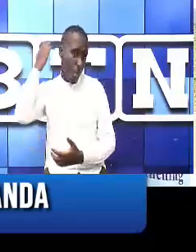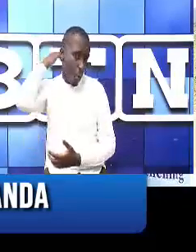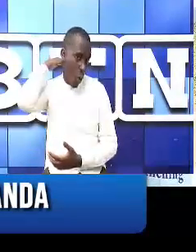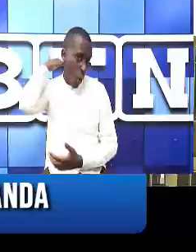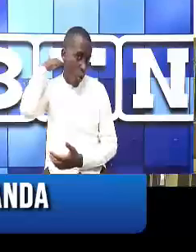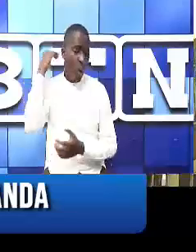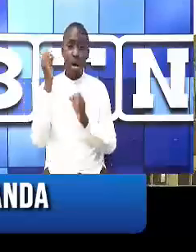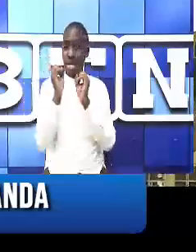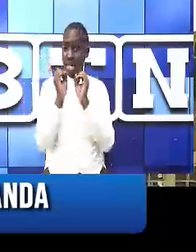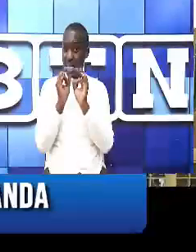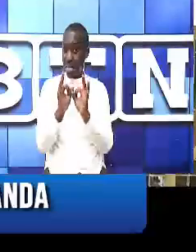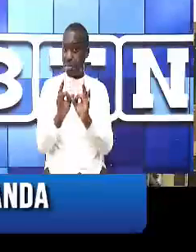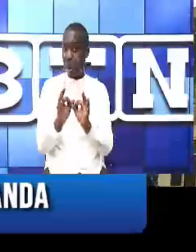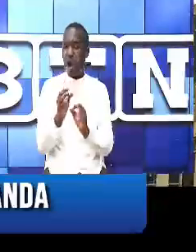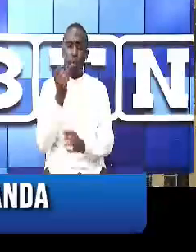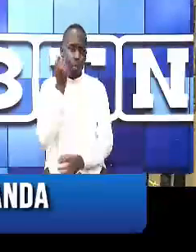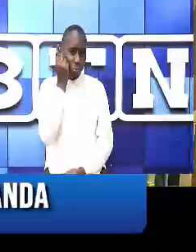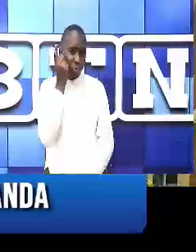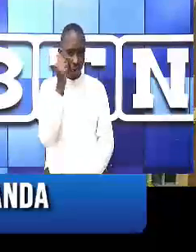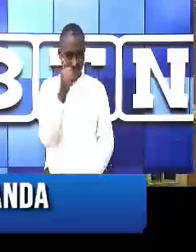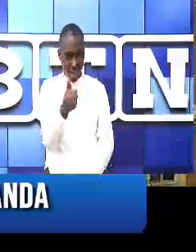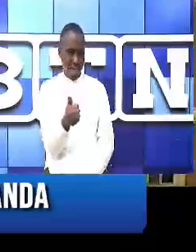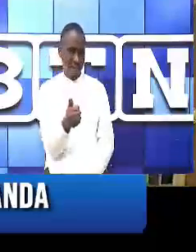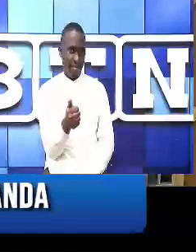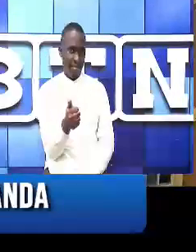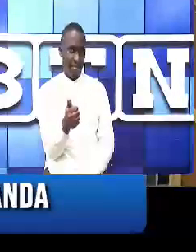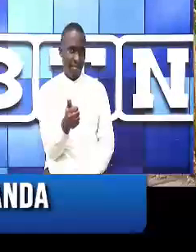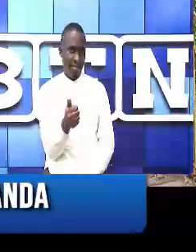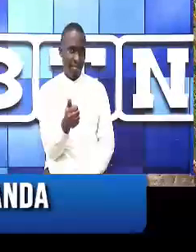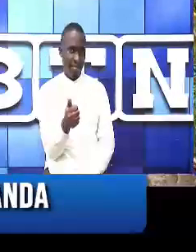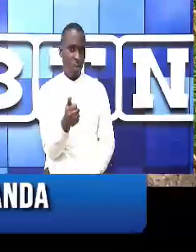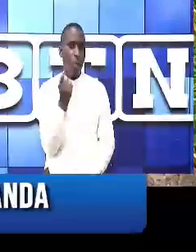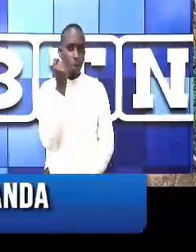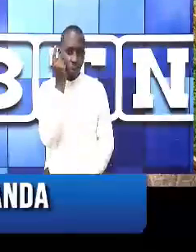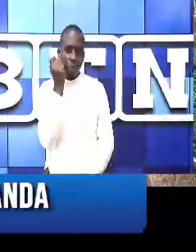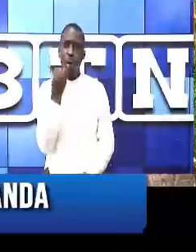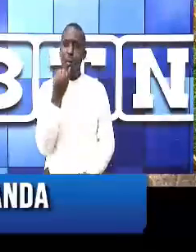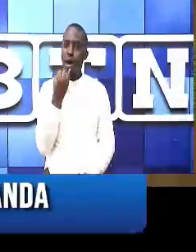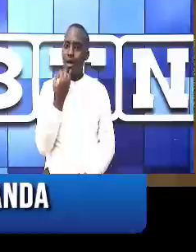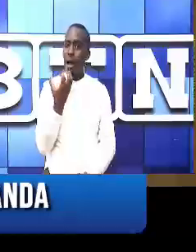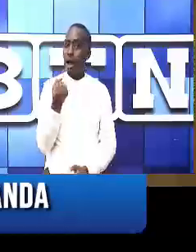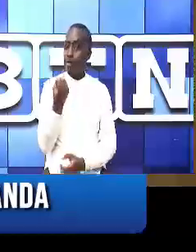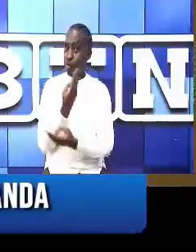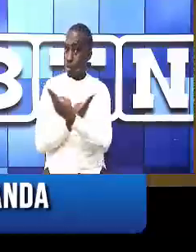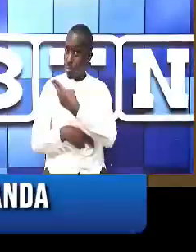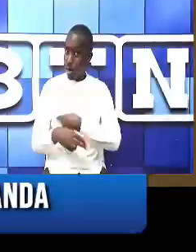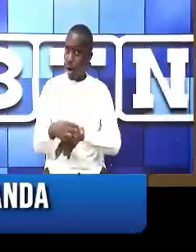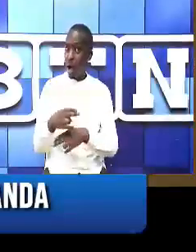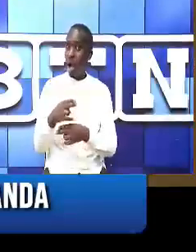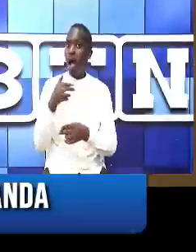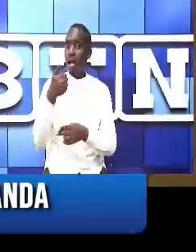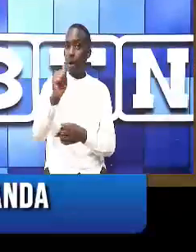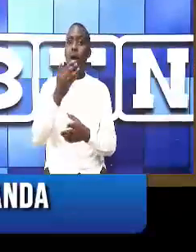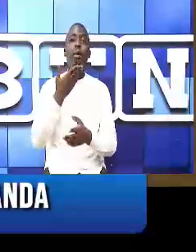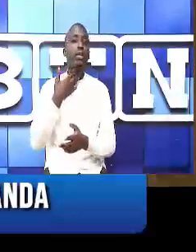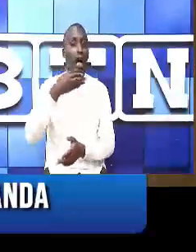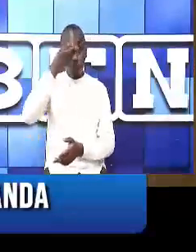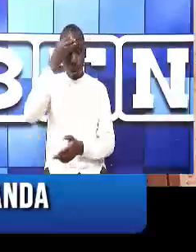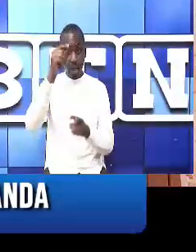uri conscient cyangwa se ubyumva neza wumva ko umwana ufite ubumuga nawe ashobora kwiga